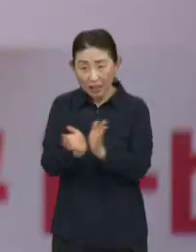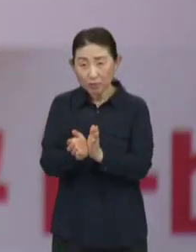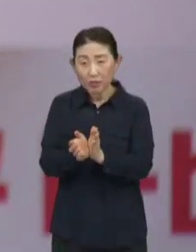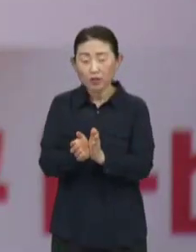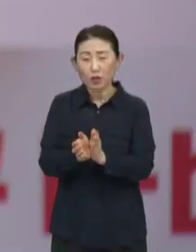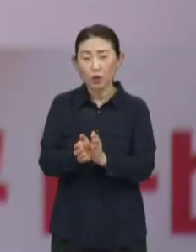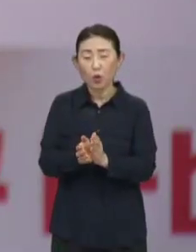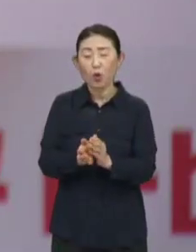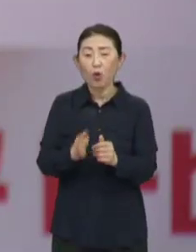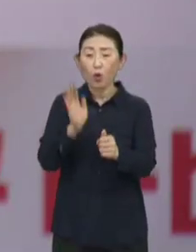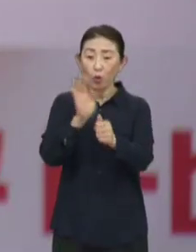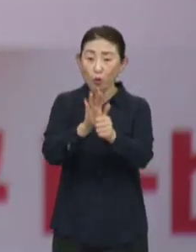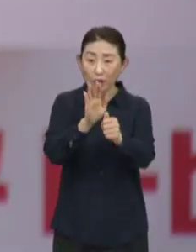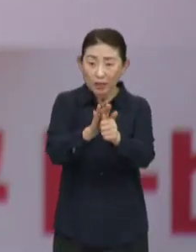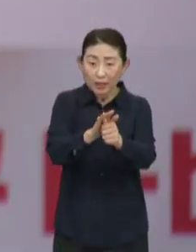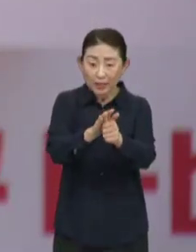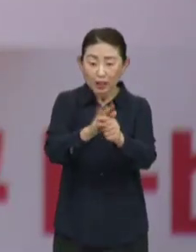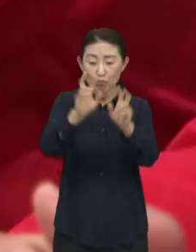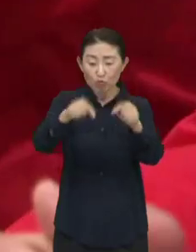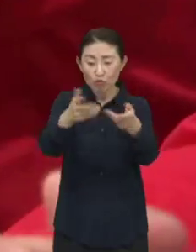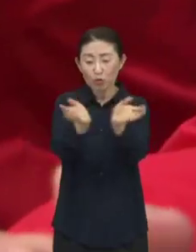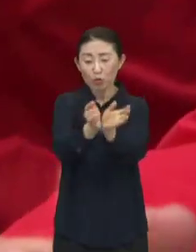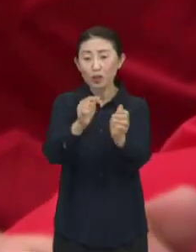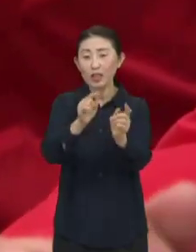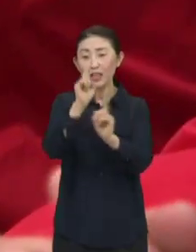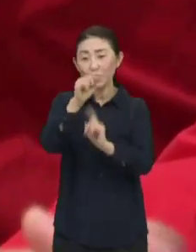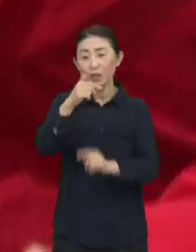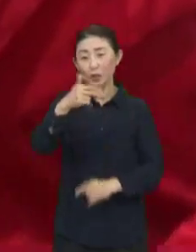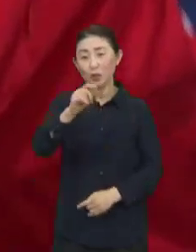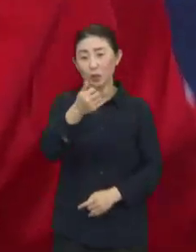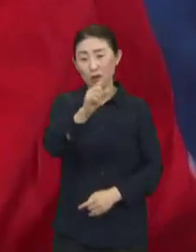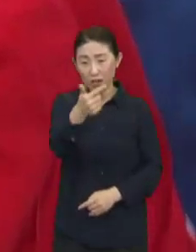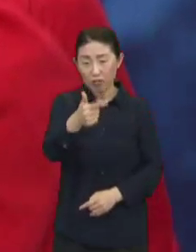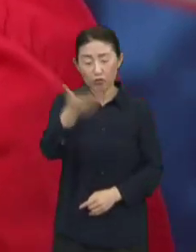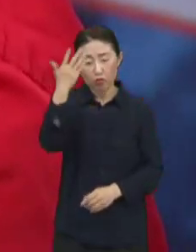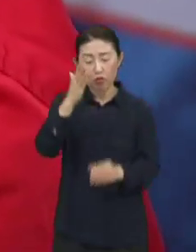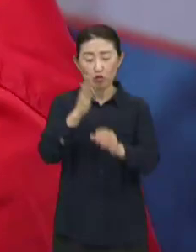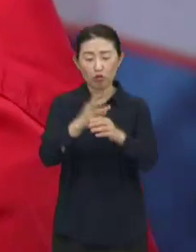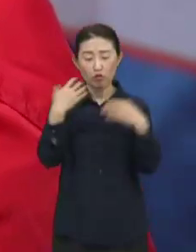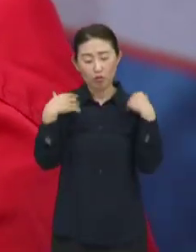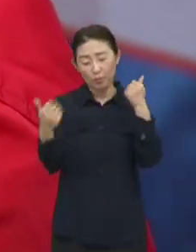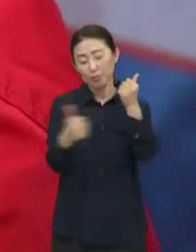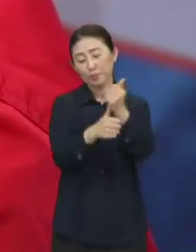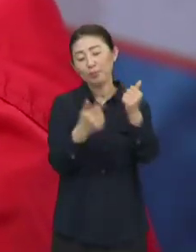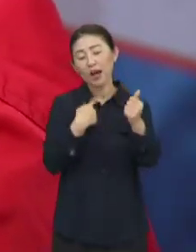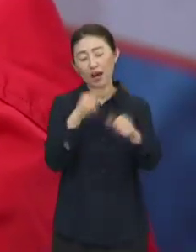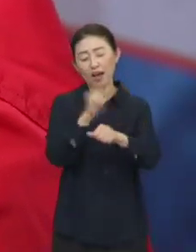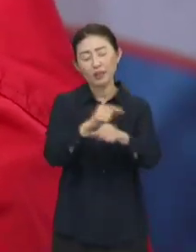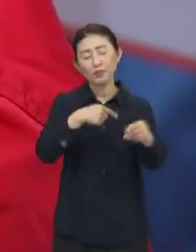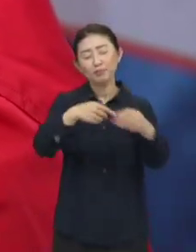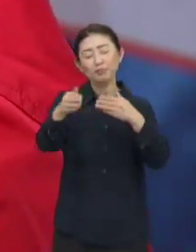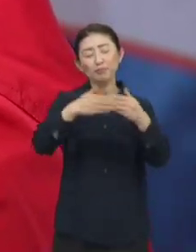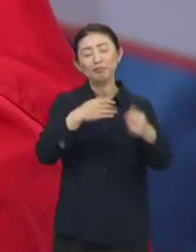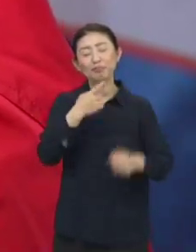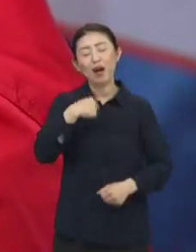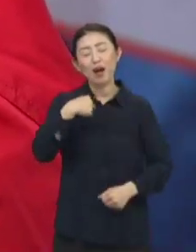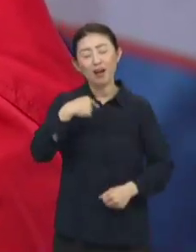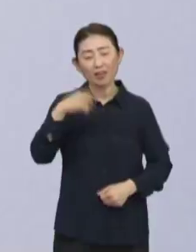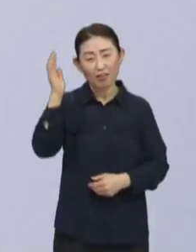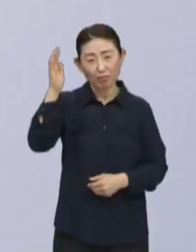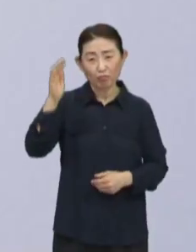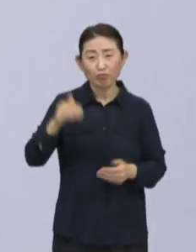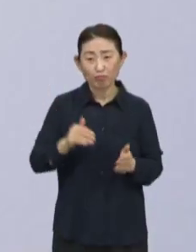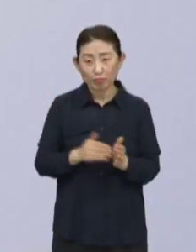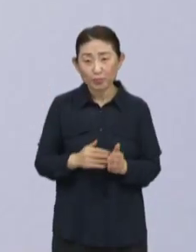대전시당이 공개 지지한 무소속 이동환 후보는 중구 부구청장 등 풍부한 행정 경험을 앞세워 표심을 공략하고